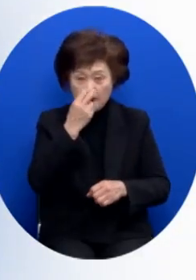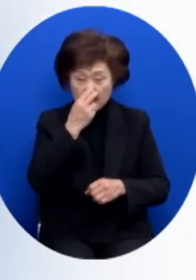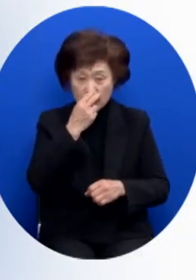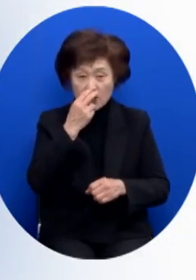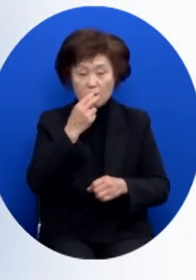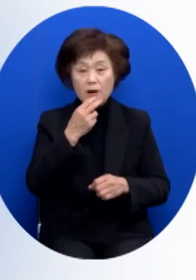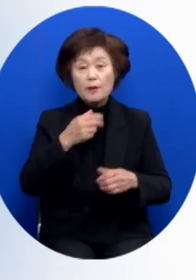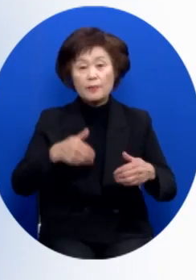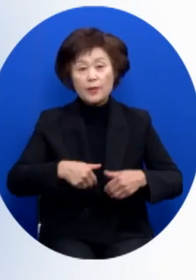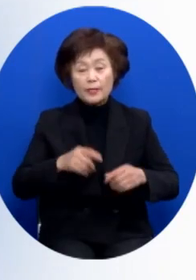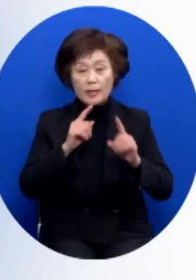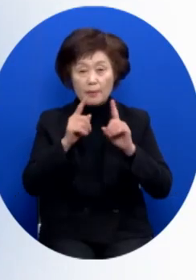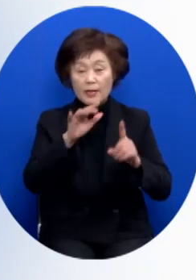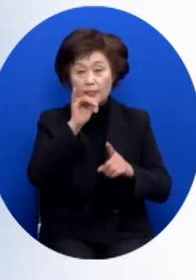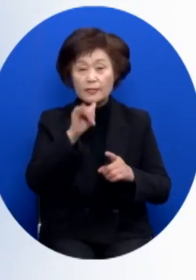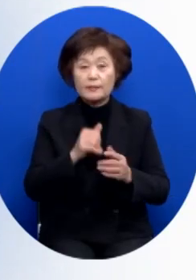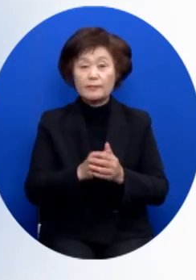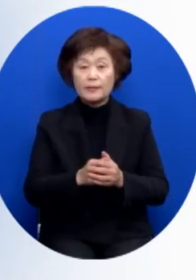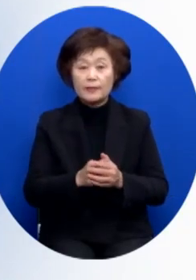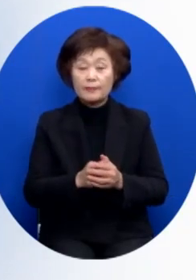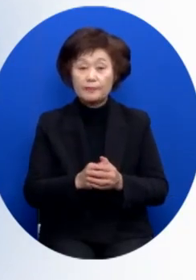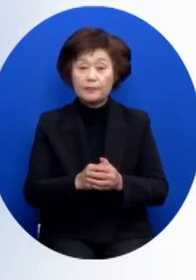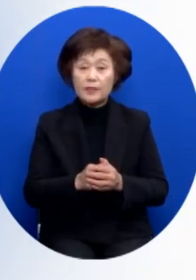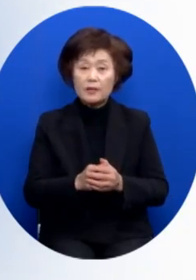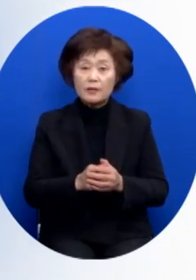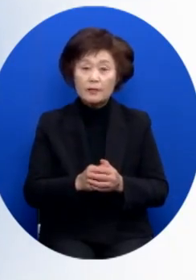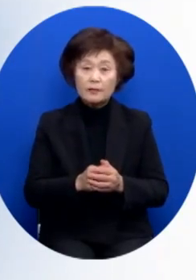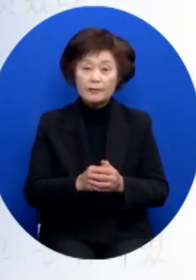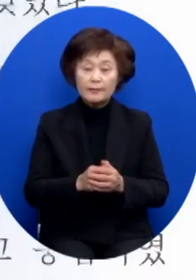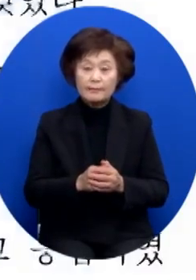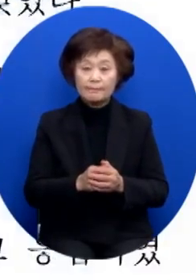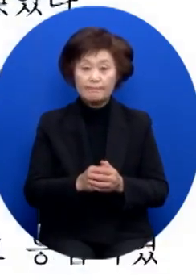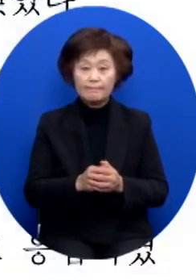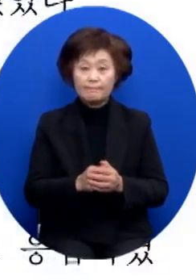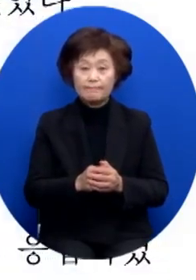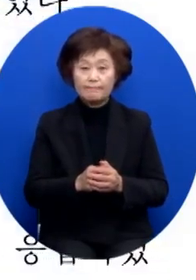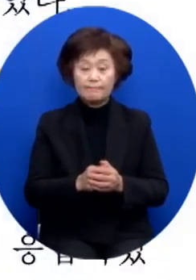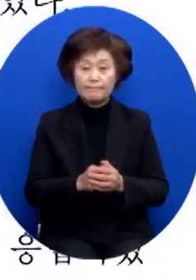관련해서는 83.7%가 효과적이었다고 답한 것으로 조사됐습니다.